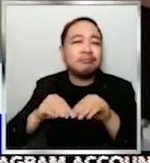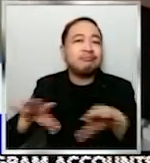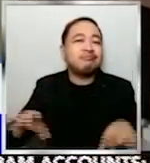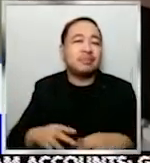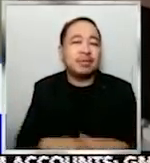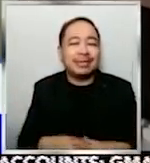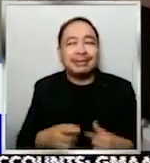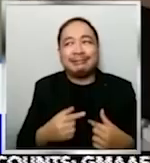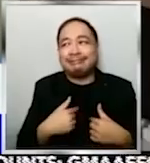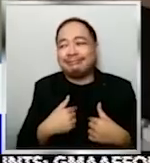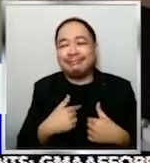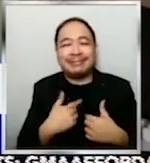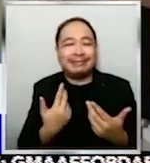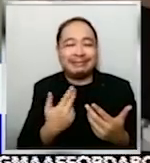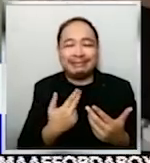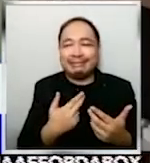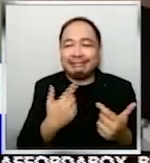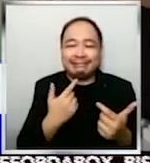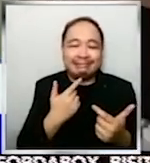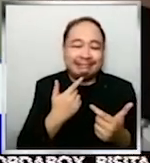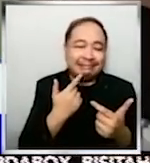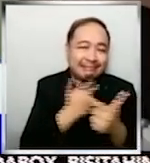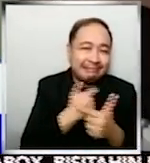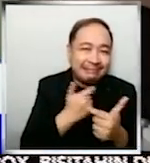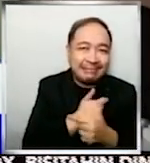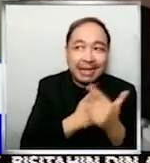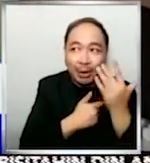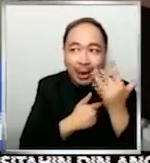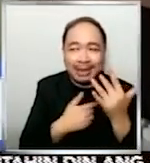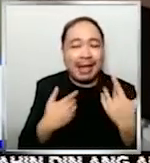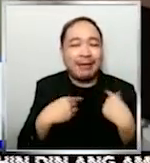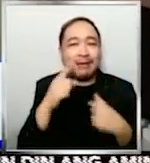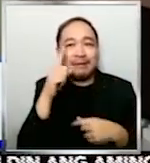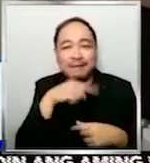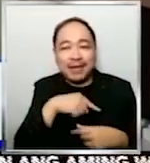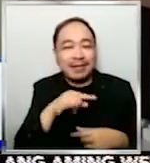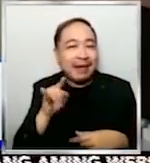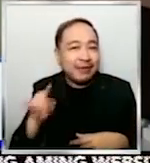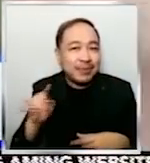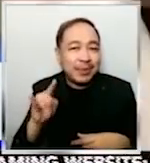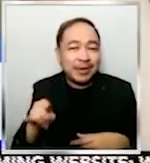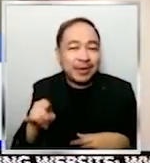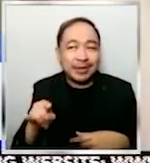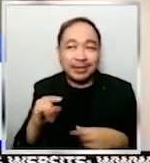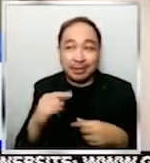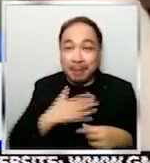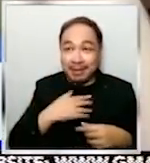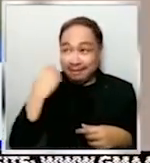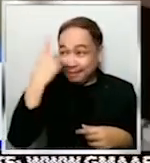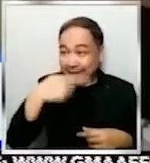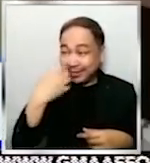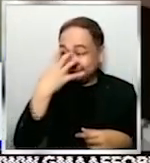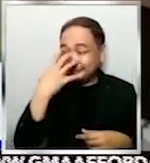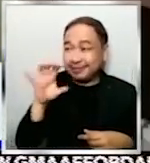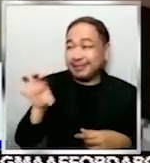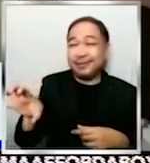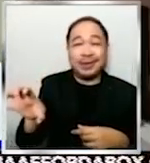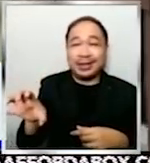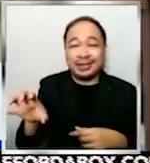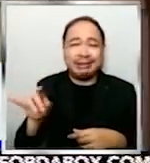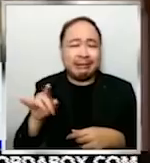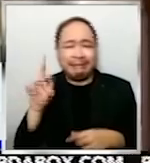na advertisement ginagamit lahat yung mukha ko, mukha ni Doc Liz. So, huwag po maniwala, wala po ako in-advertise kahit